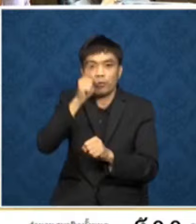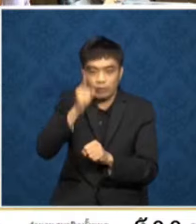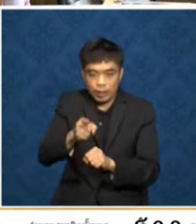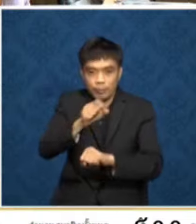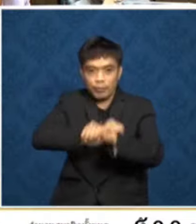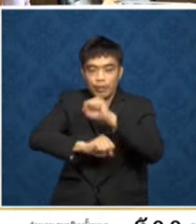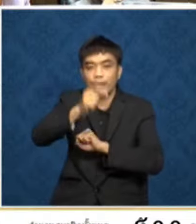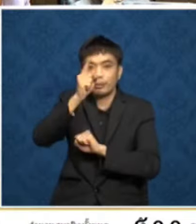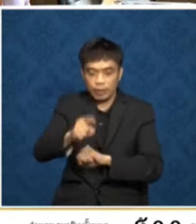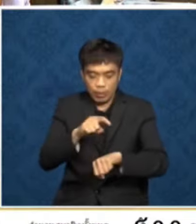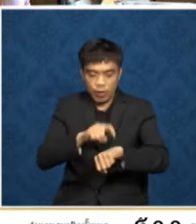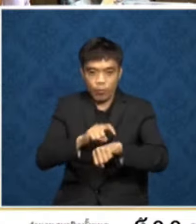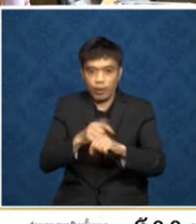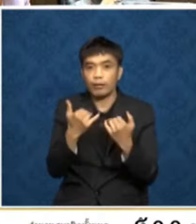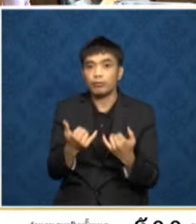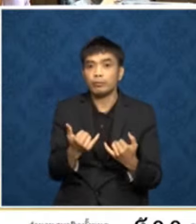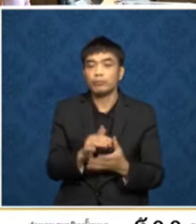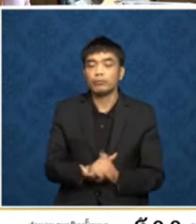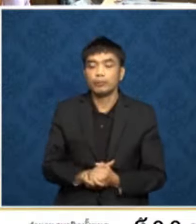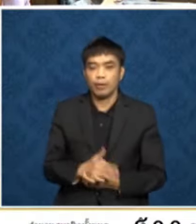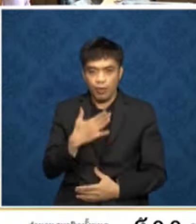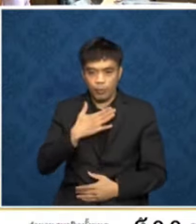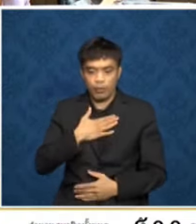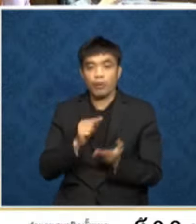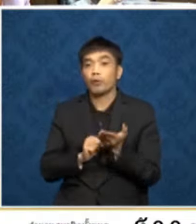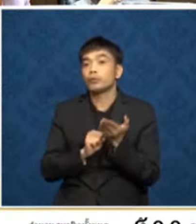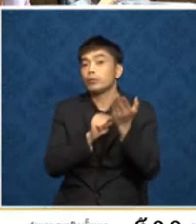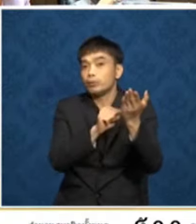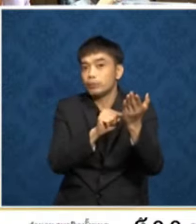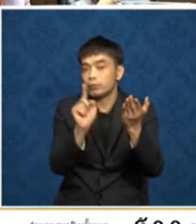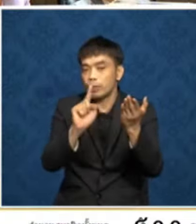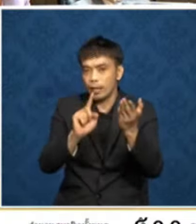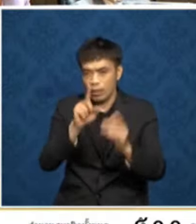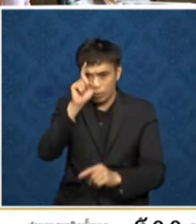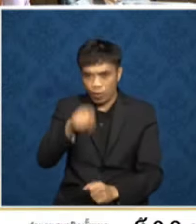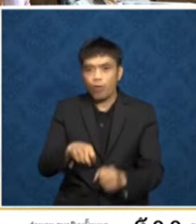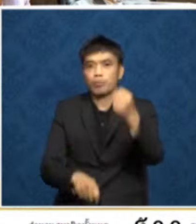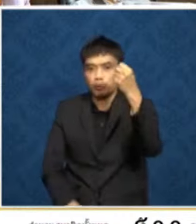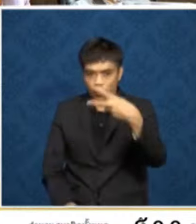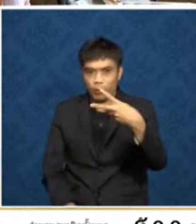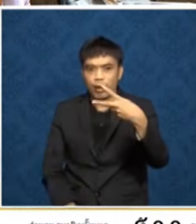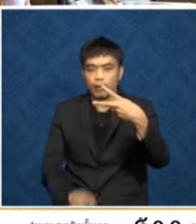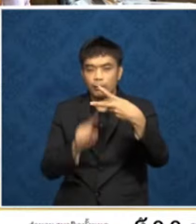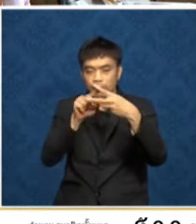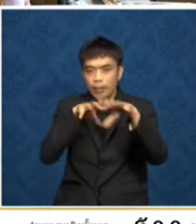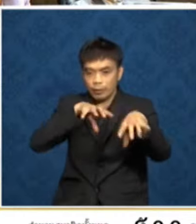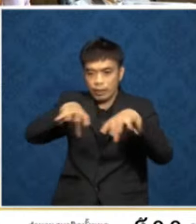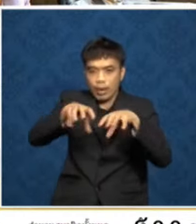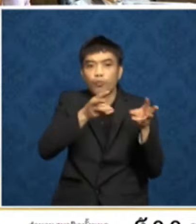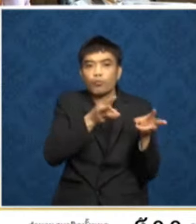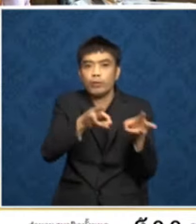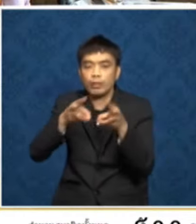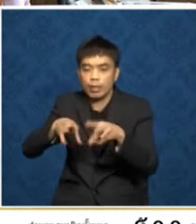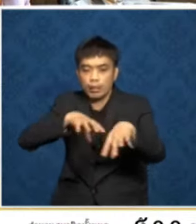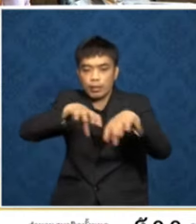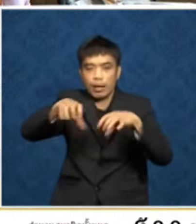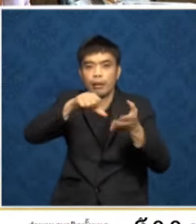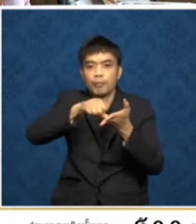ของช่วงเวลานี้ดิฉันขอเสนอว่าเราควรมี 2ประการค่ะในการจัดการกับปัญหาที่